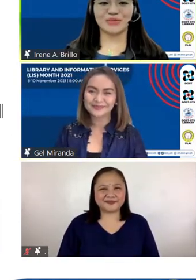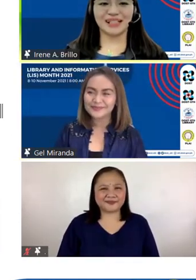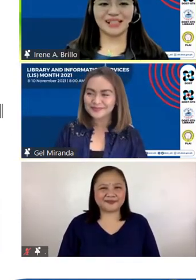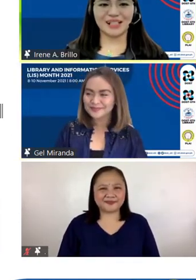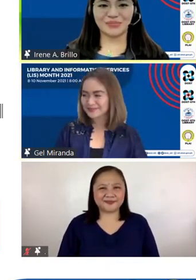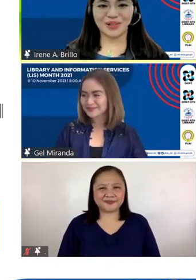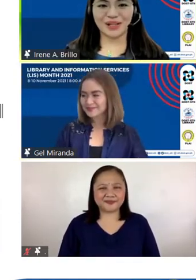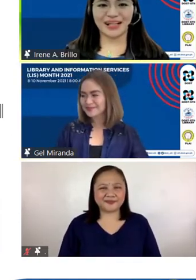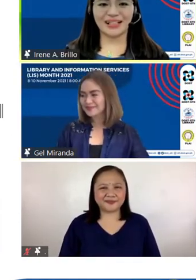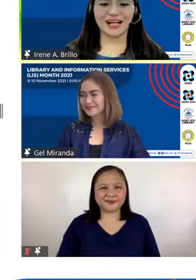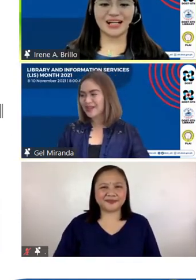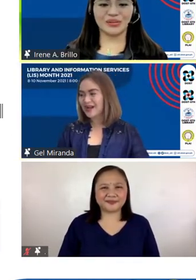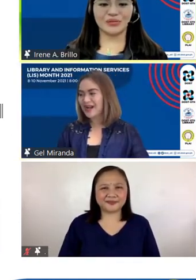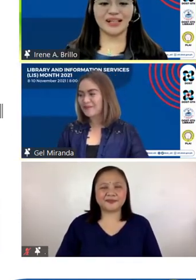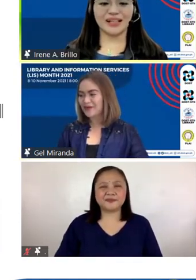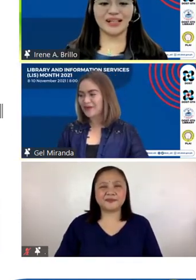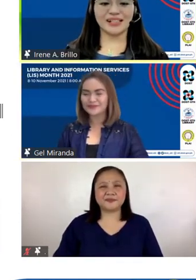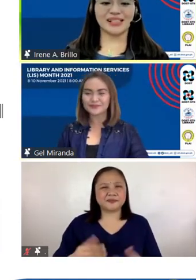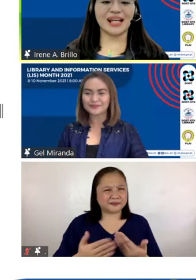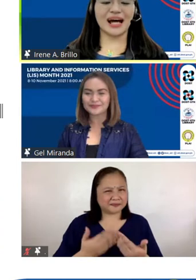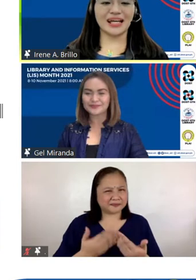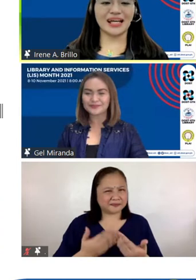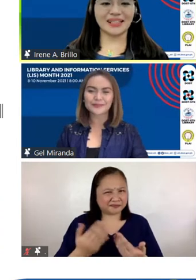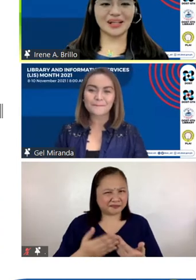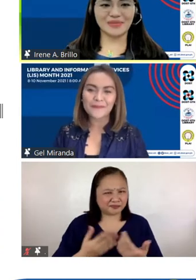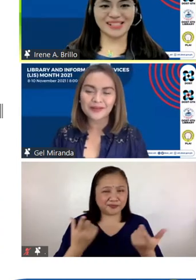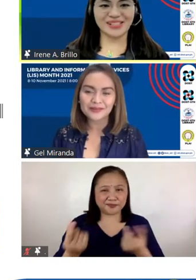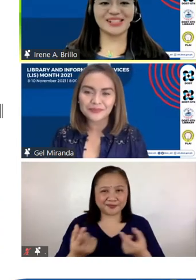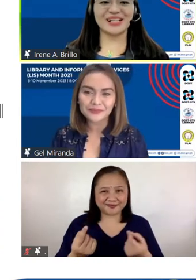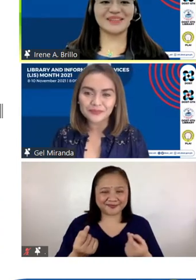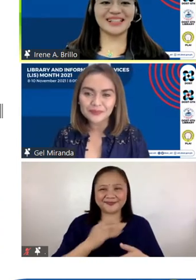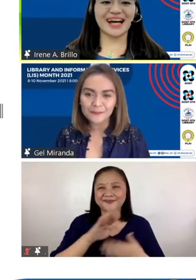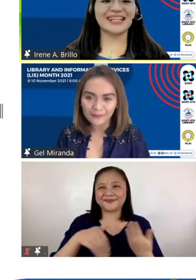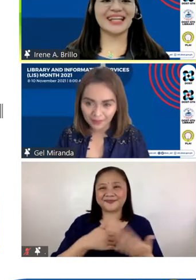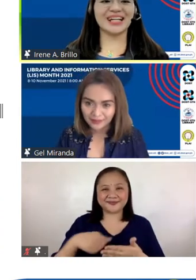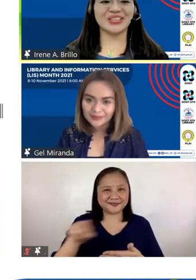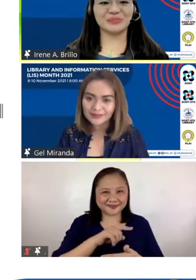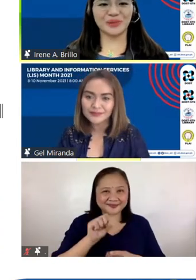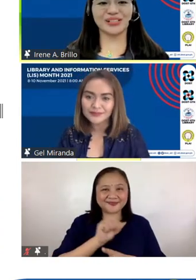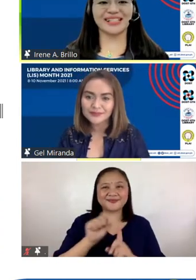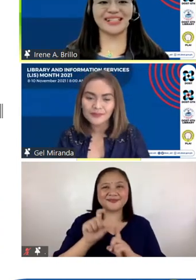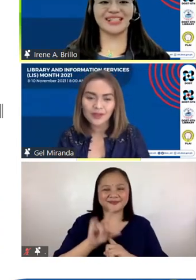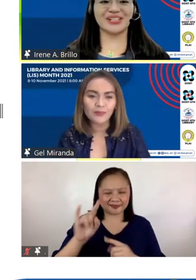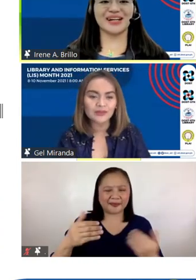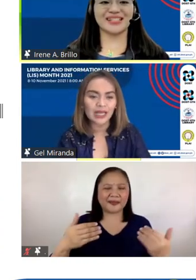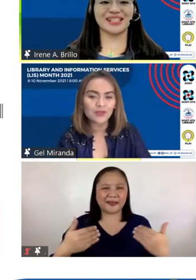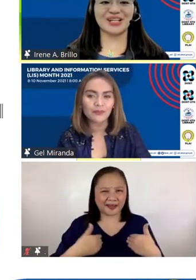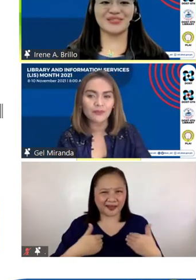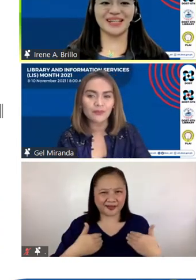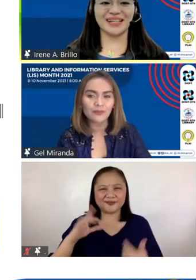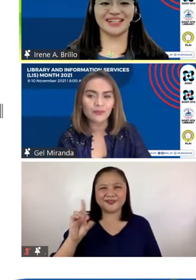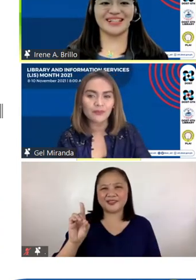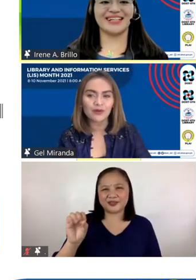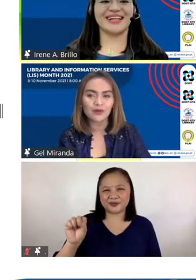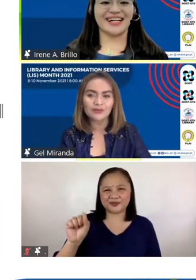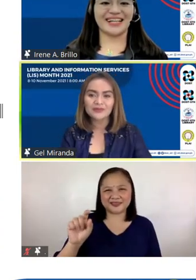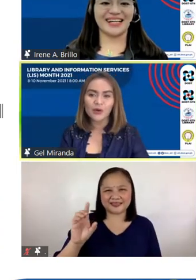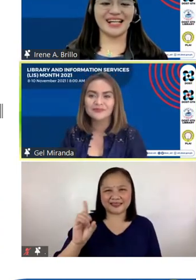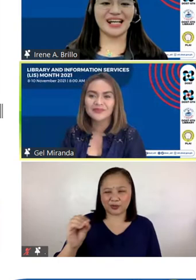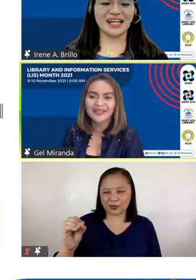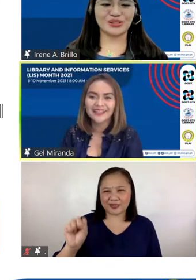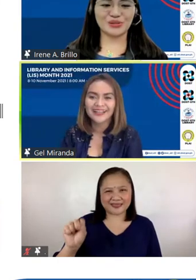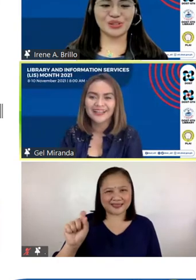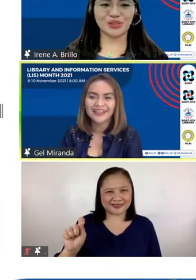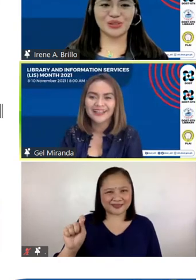Ayan. So, madali lang po ang kailangan gawin sa lahat ng mga social media. Nandun po si DOST-TV.